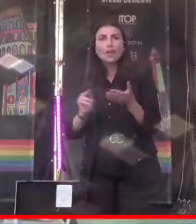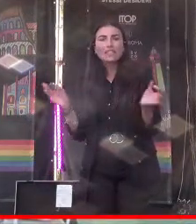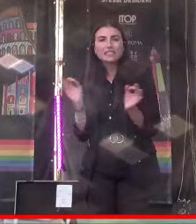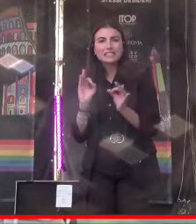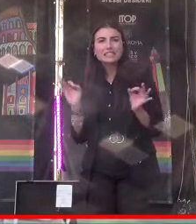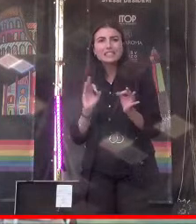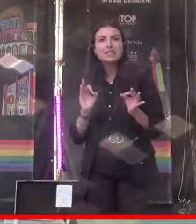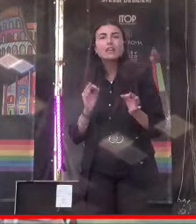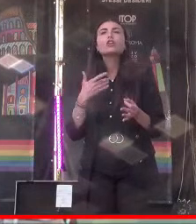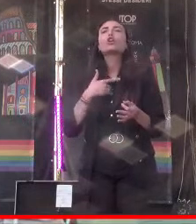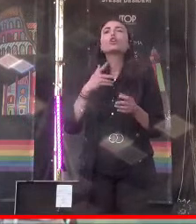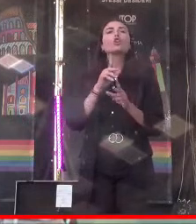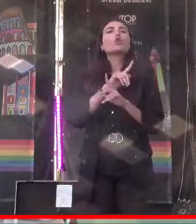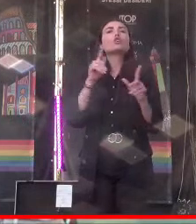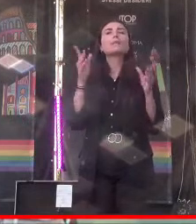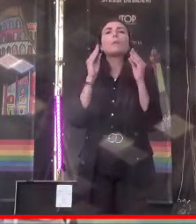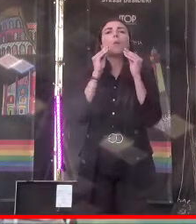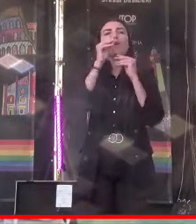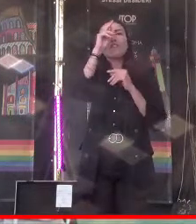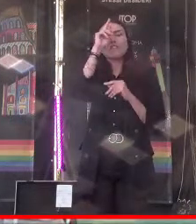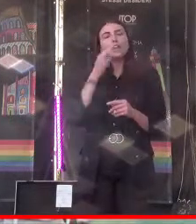che gli permettono di andare a scuola.